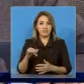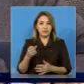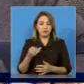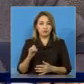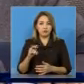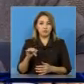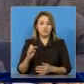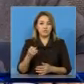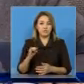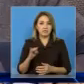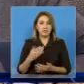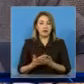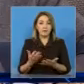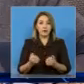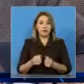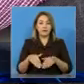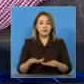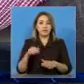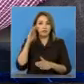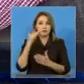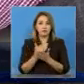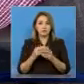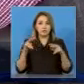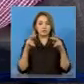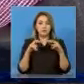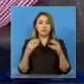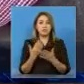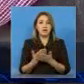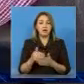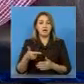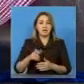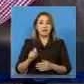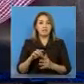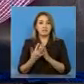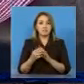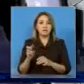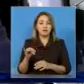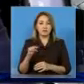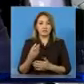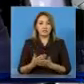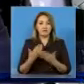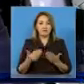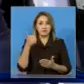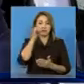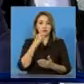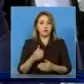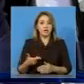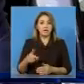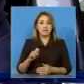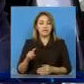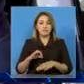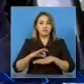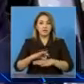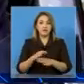и Талдысай. Получены результаты государственной экспертизы на газоснабжение села Амангильды. В текущем году голубое топливо провели